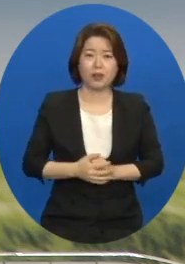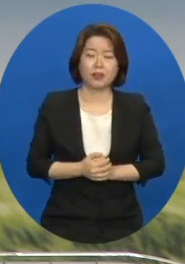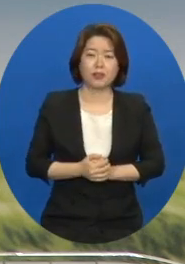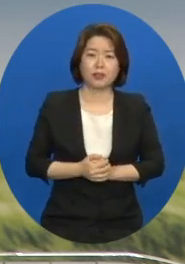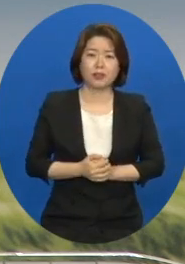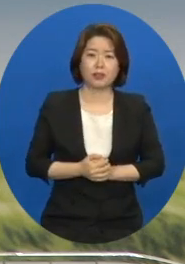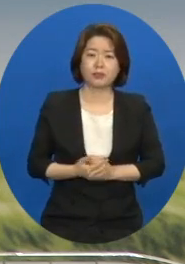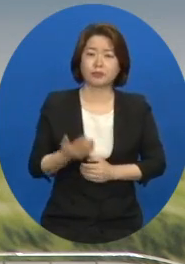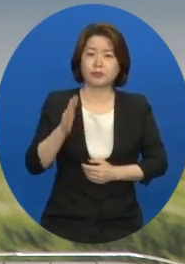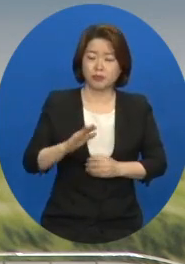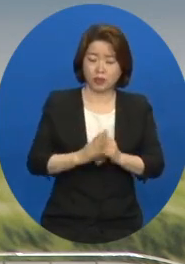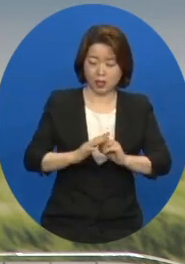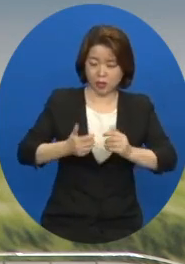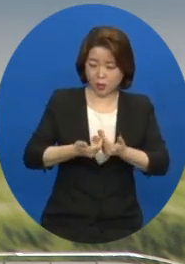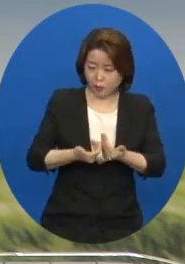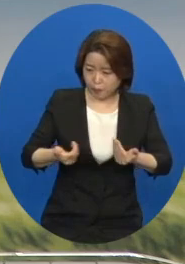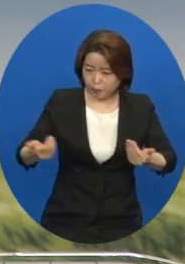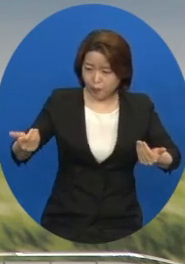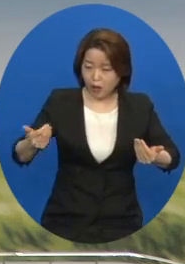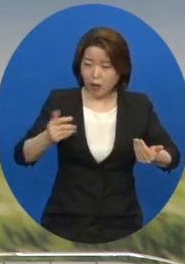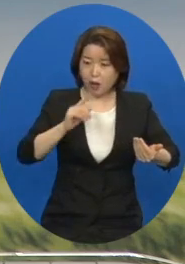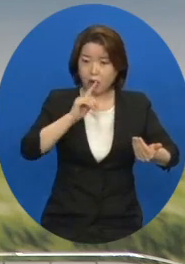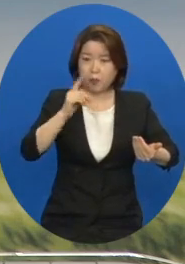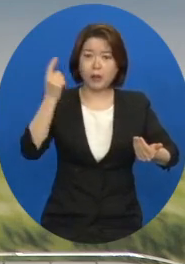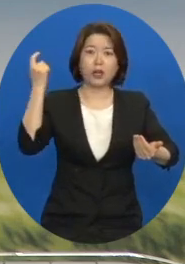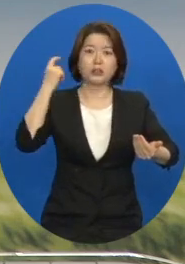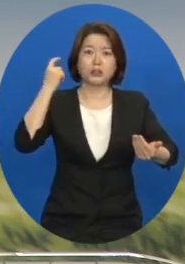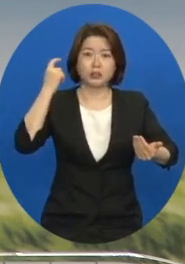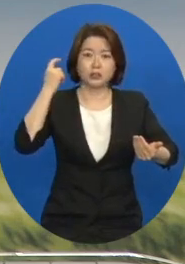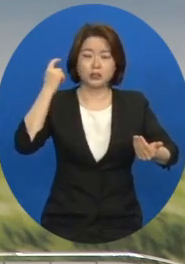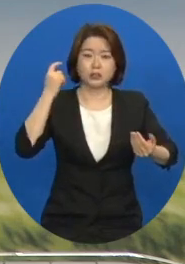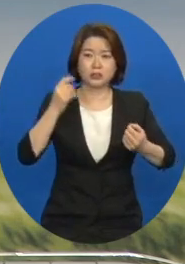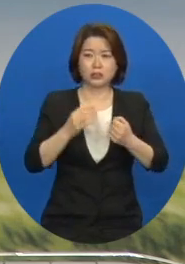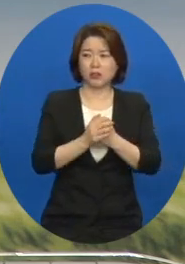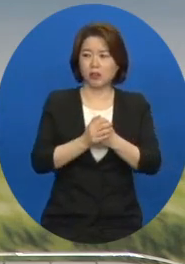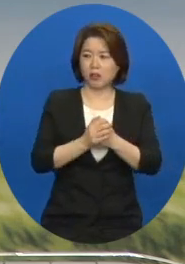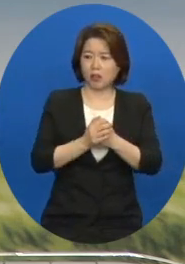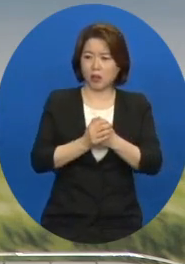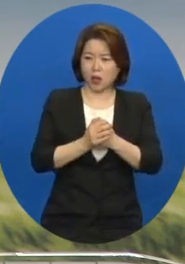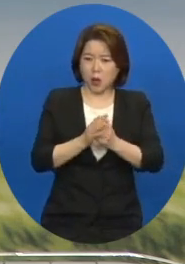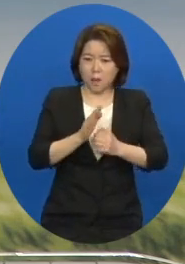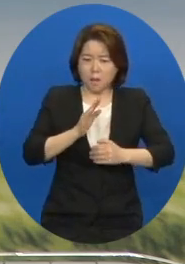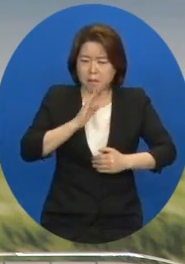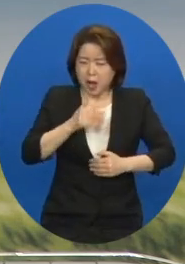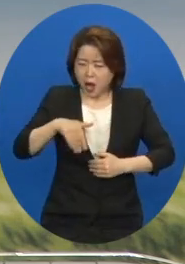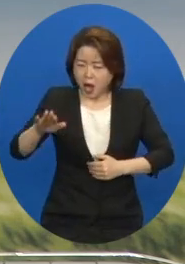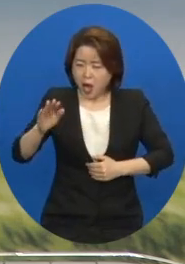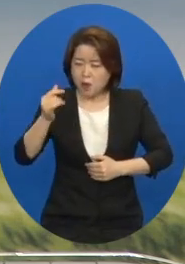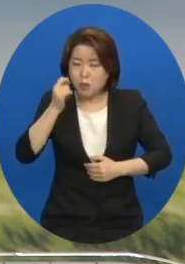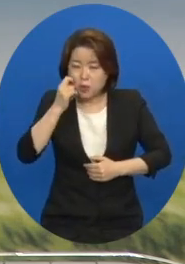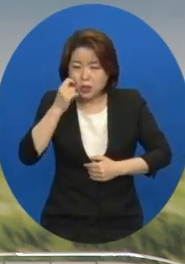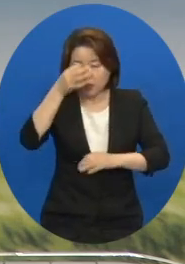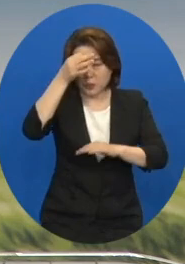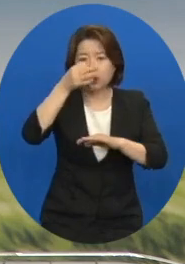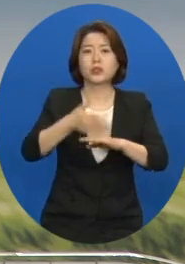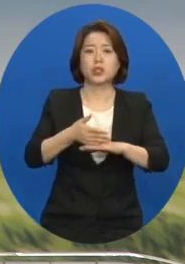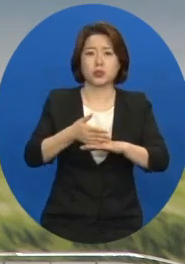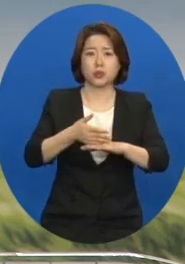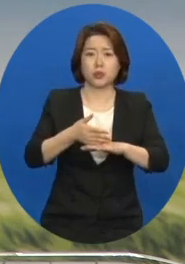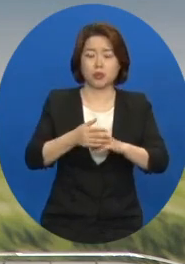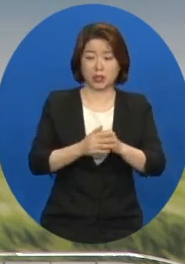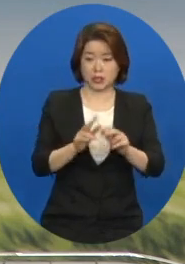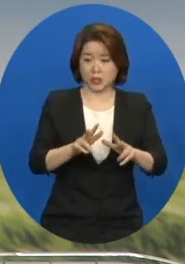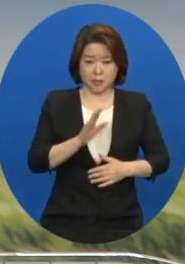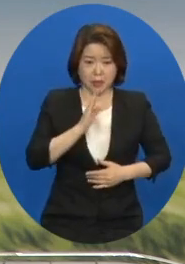그런데 소천하셨다는 소식이 오니까 가 뵙지 못한 것도 너무 죄송하고 당장이라도